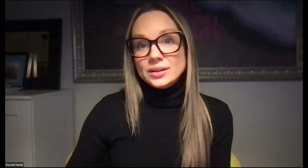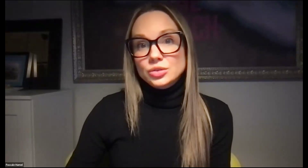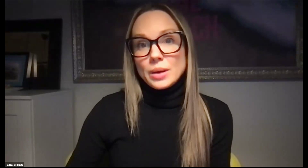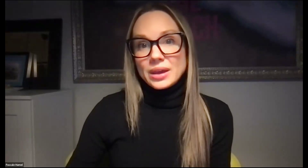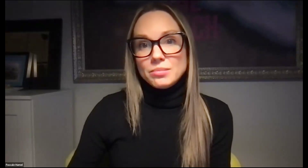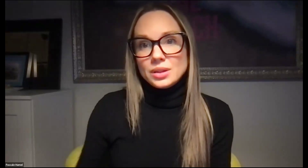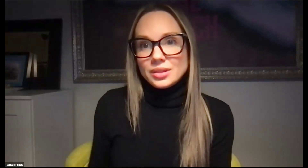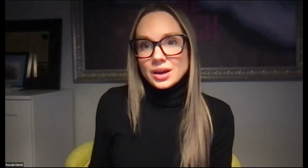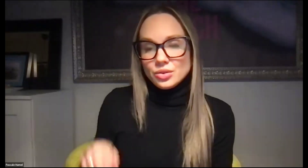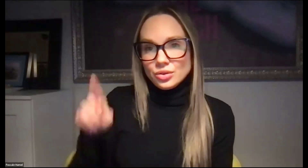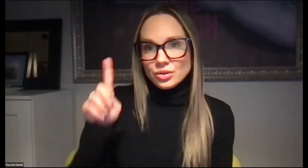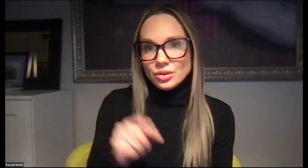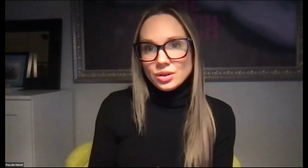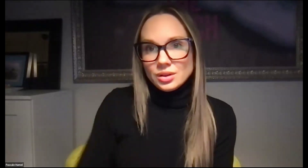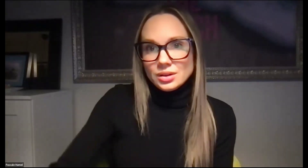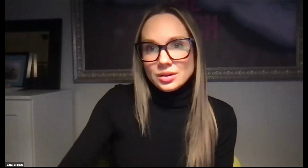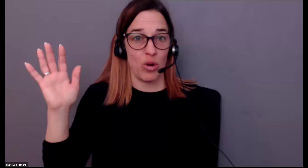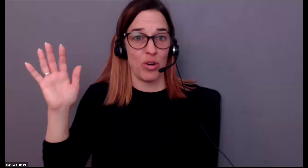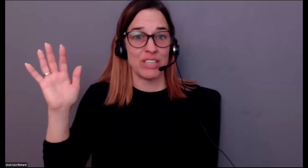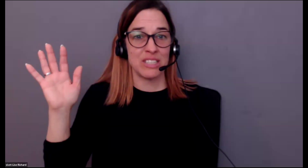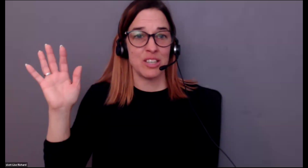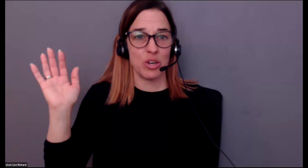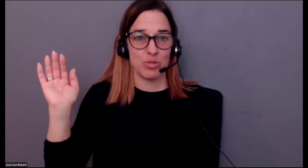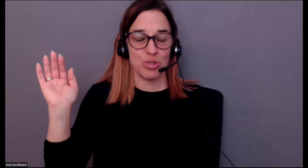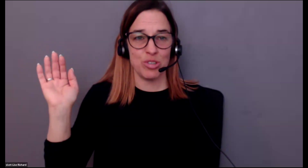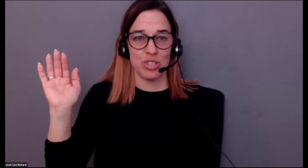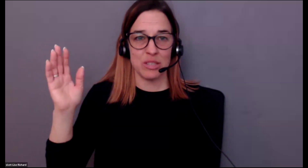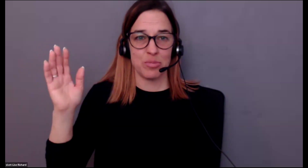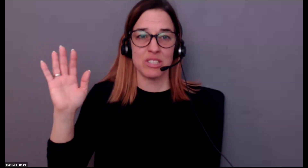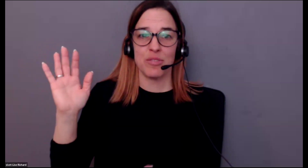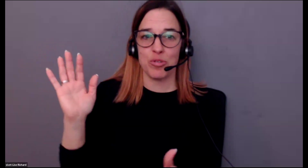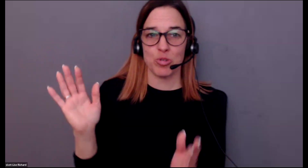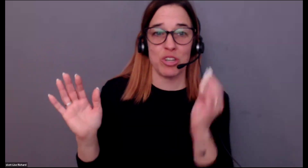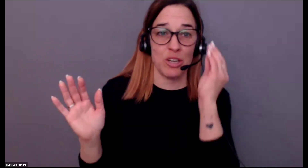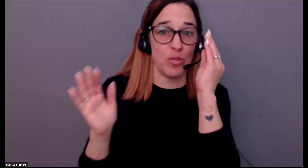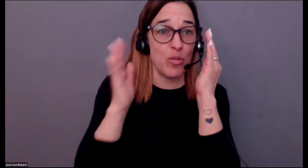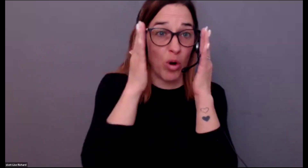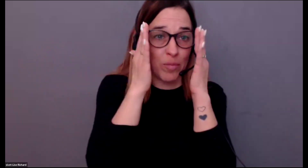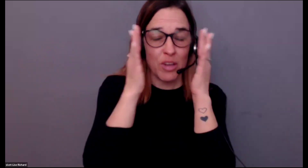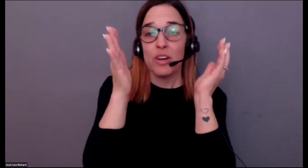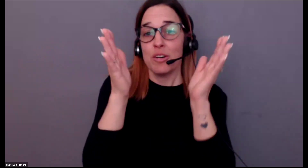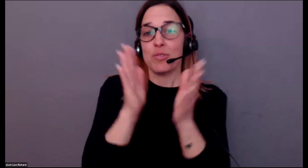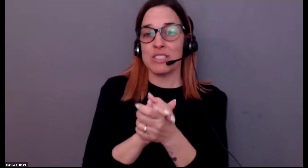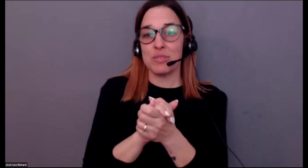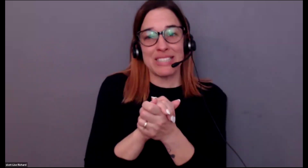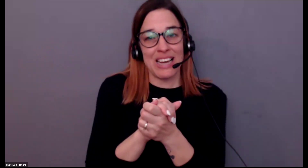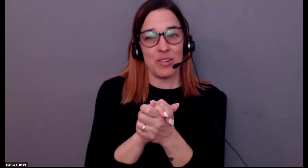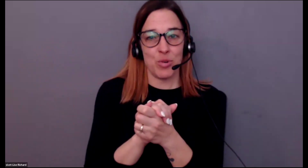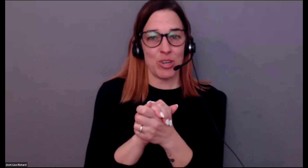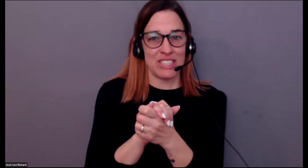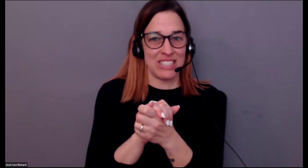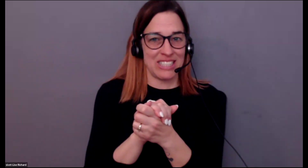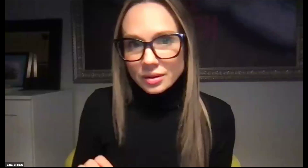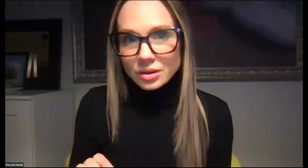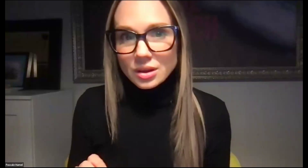t'épinglent toi-même dans le. Bon, on va essayer comme ça, là. Je sais pas si ça va fonctionner. On va voir. Vas-y,